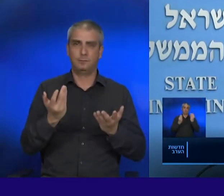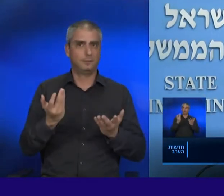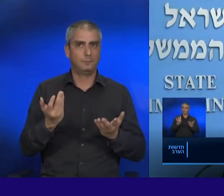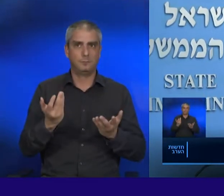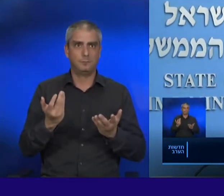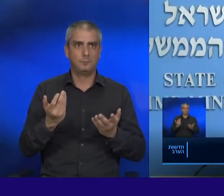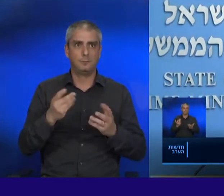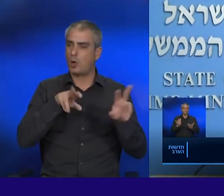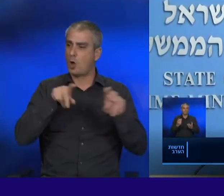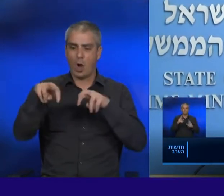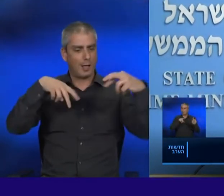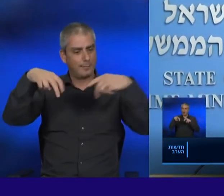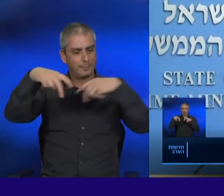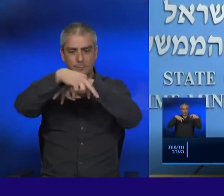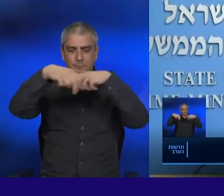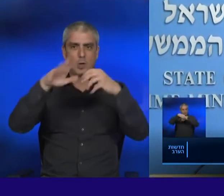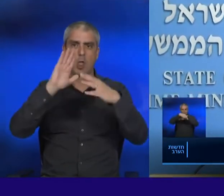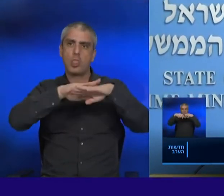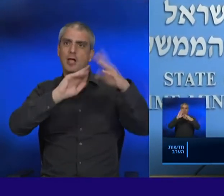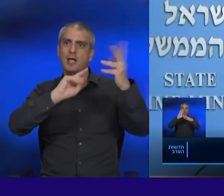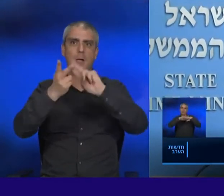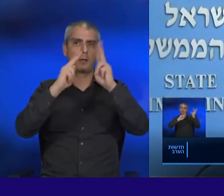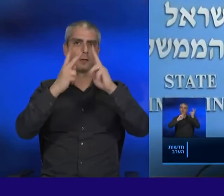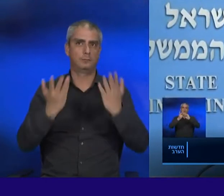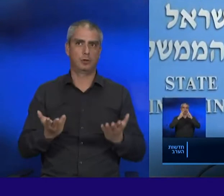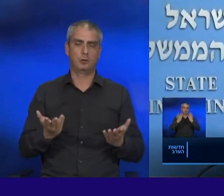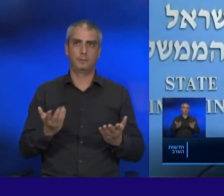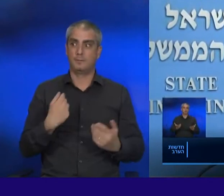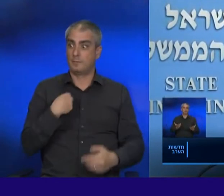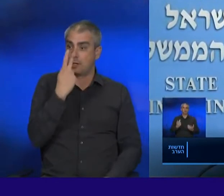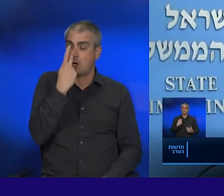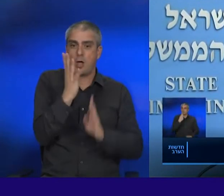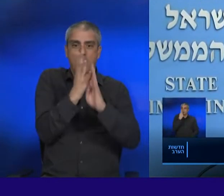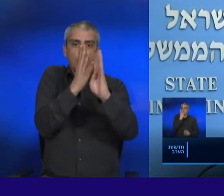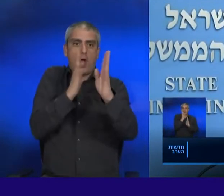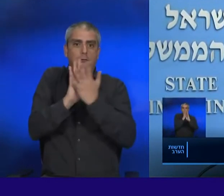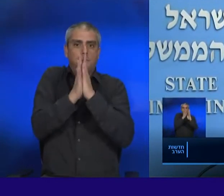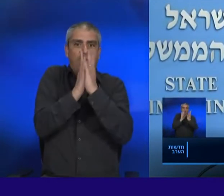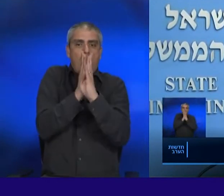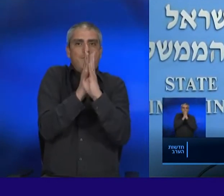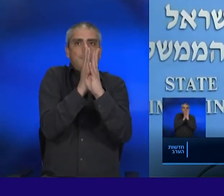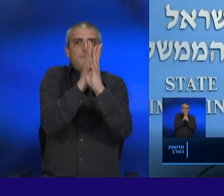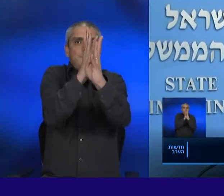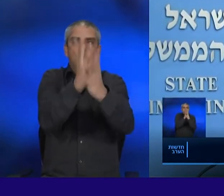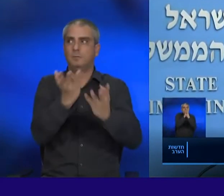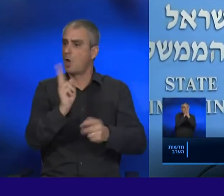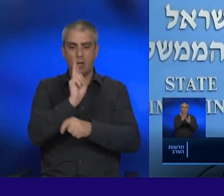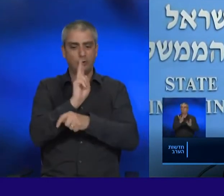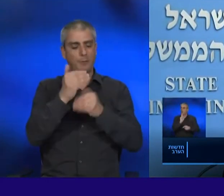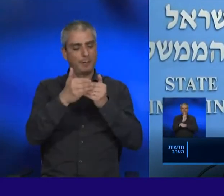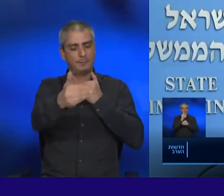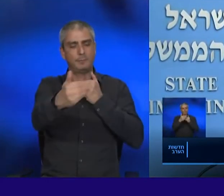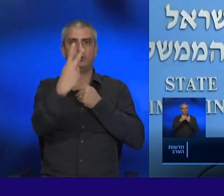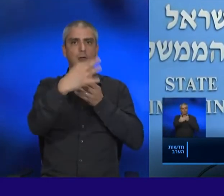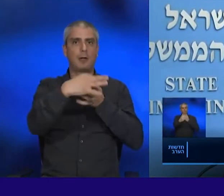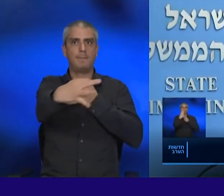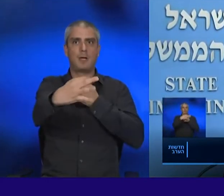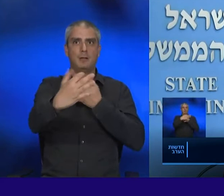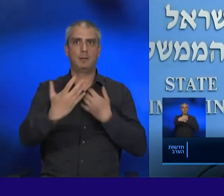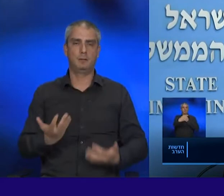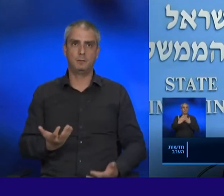עוברים אחד ליד השני, נוגעים אחד בשני. אני רואה את תורים צפופים, לא שומרים על הכלל של שני מטרים.